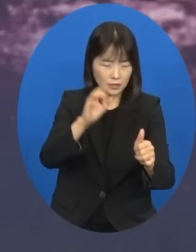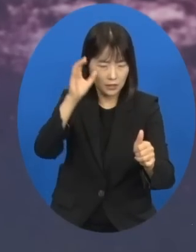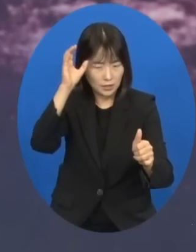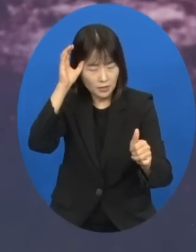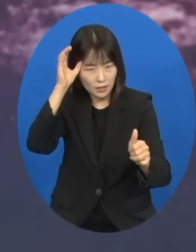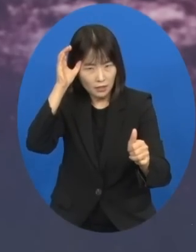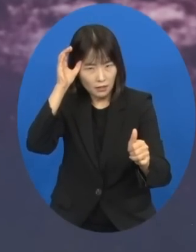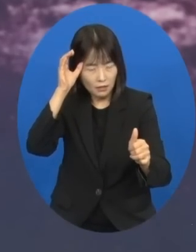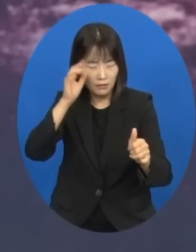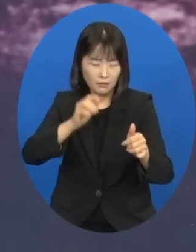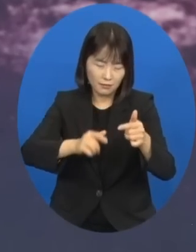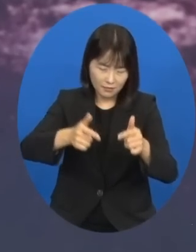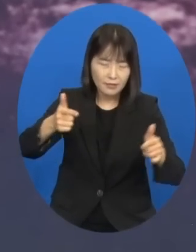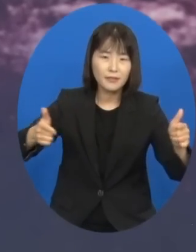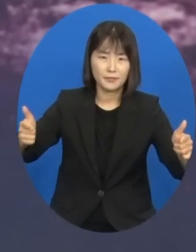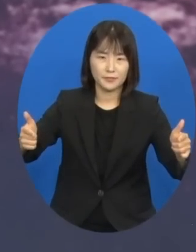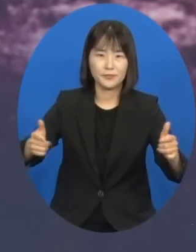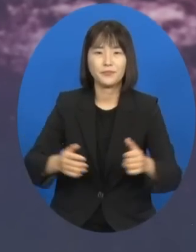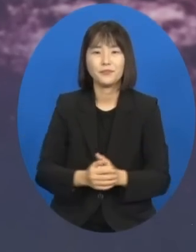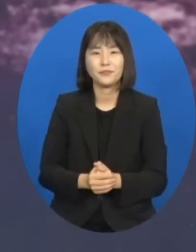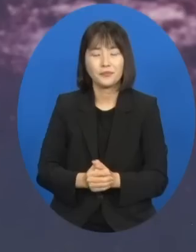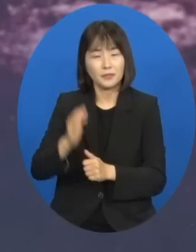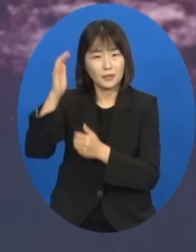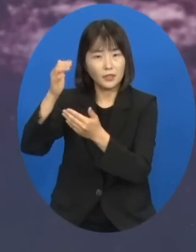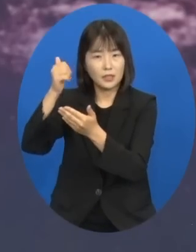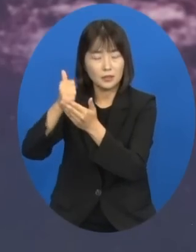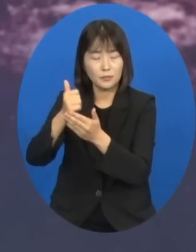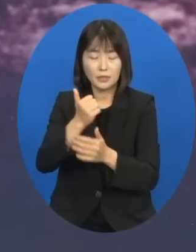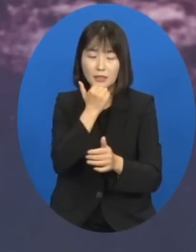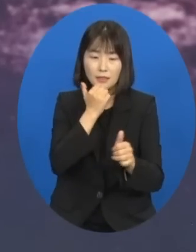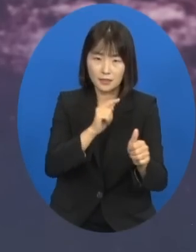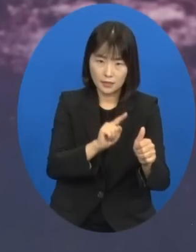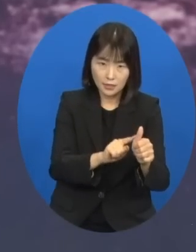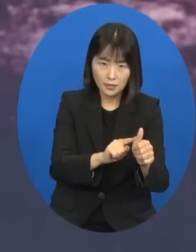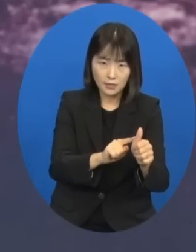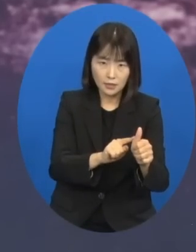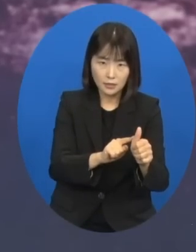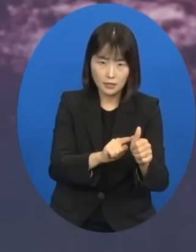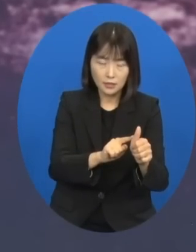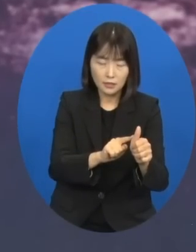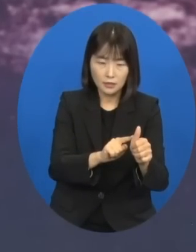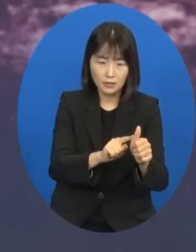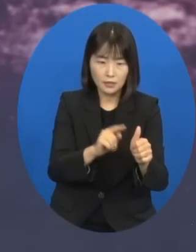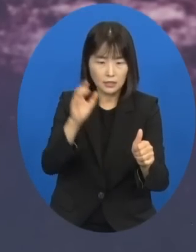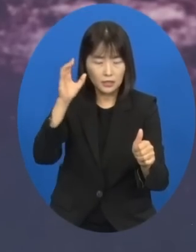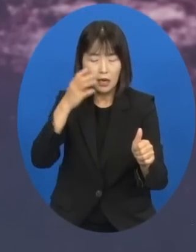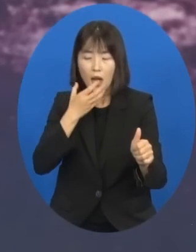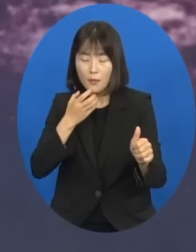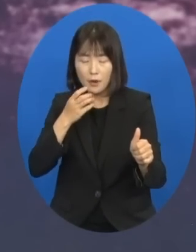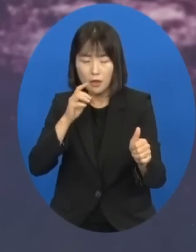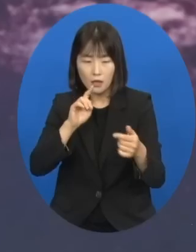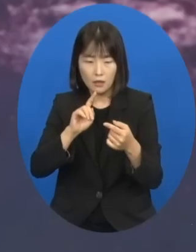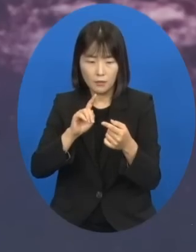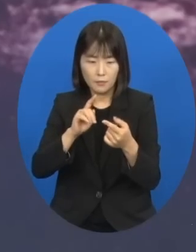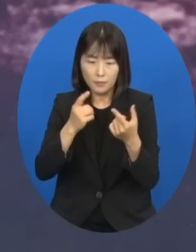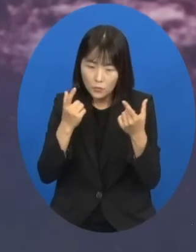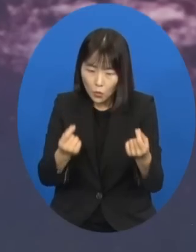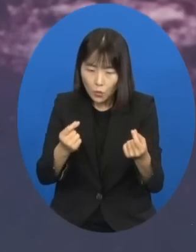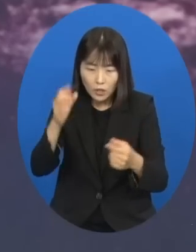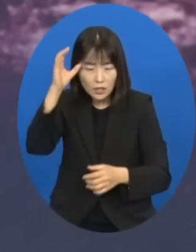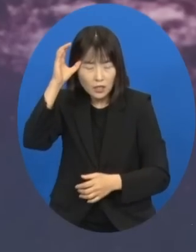것도 다 다릅니다. 하나님은 이삭에게 아브라함을 기대하지 않습니다. 하나님은